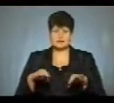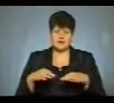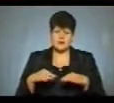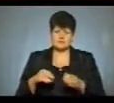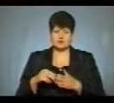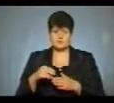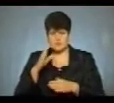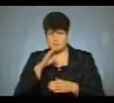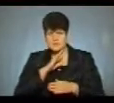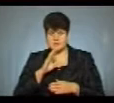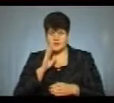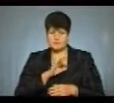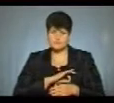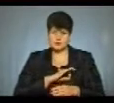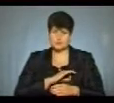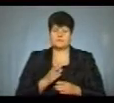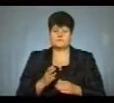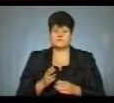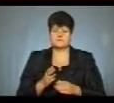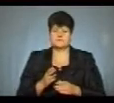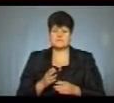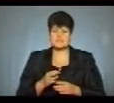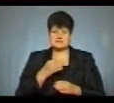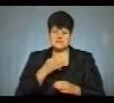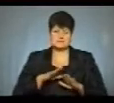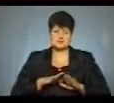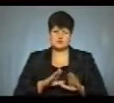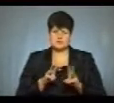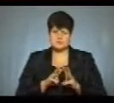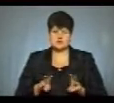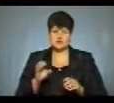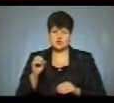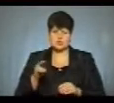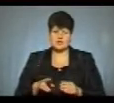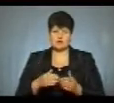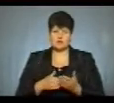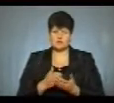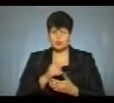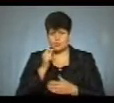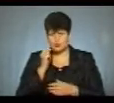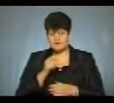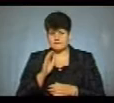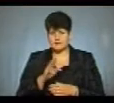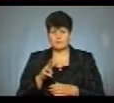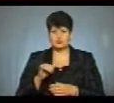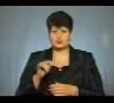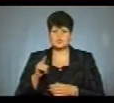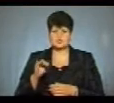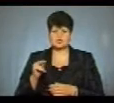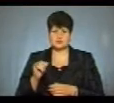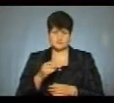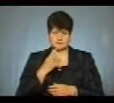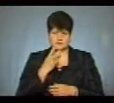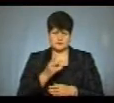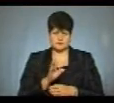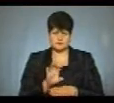придбані батьками-вихователями дитячих будинків, повідомив заступник міністра соціальної політики України Віталій Музиченко. Дивимося